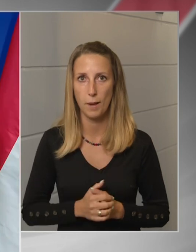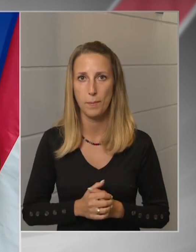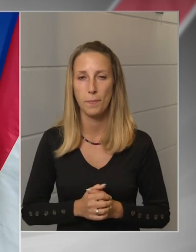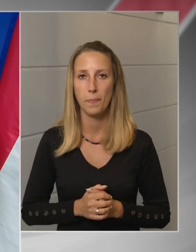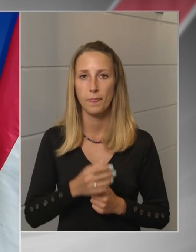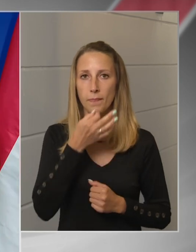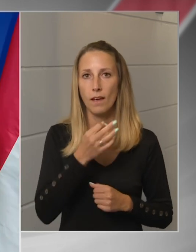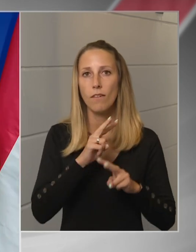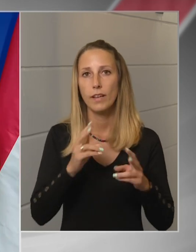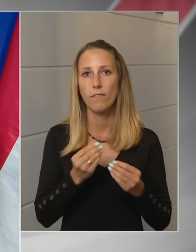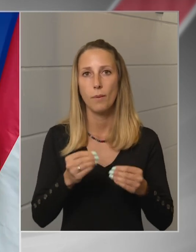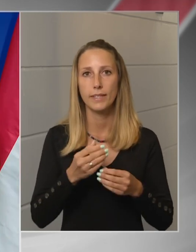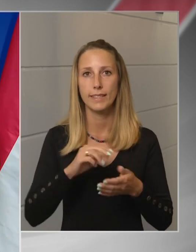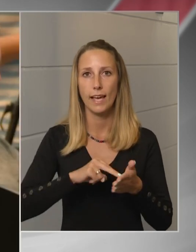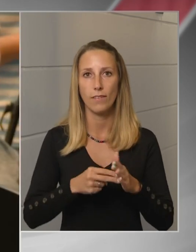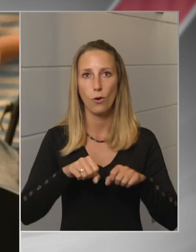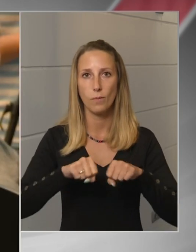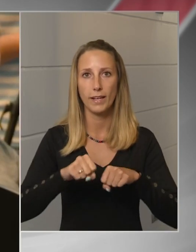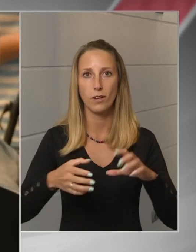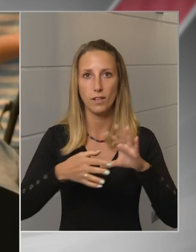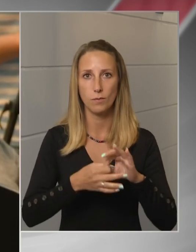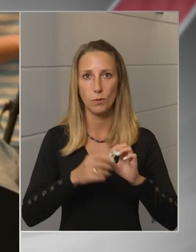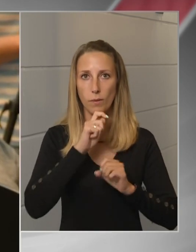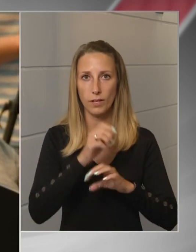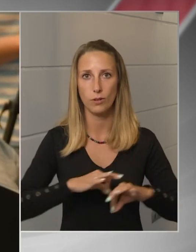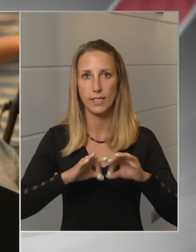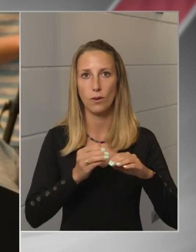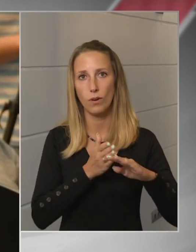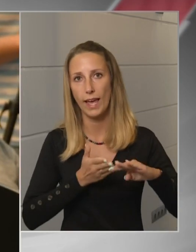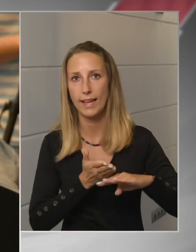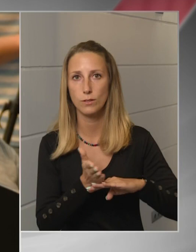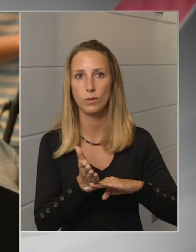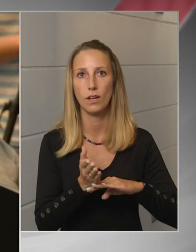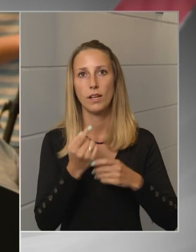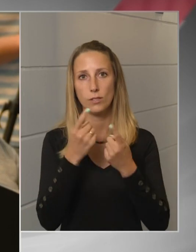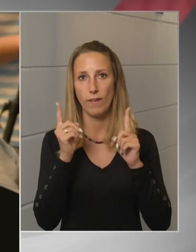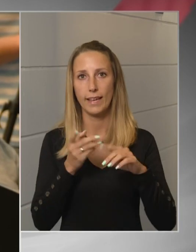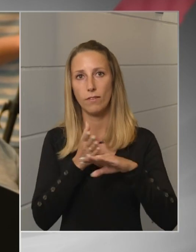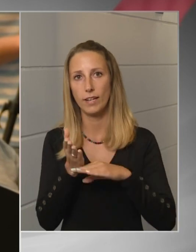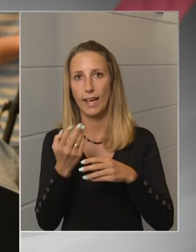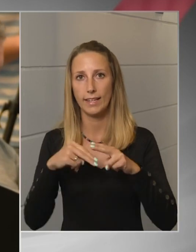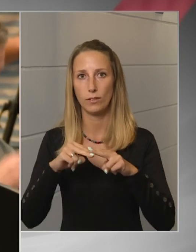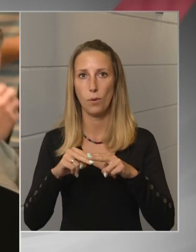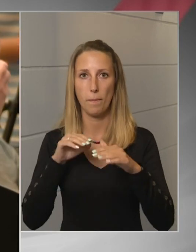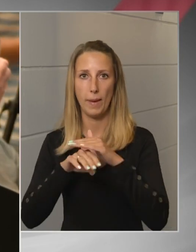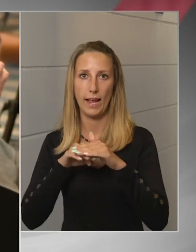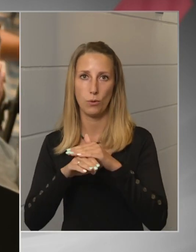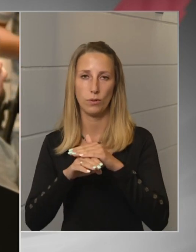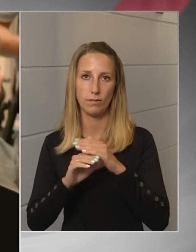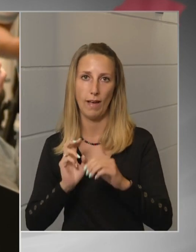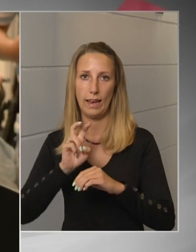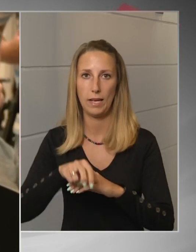Van-e valami terve a kormánynak azzal kapcsolatban, hogy Magyarországon keresztül Szlovákia felé egyre több menekült lépját a határt